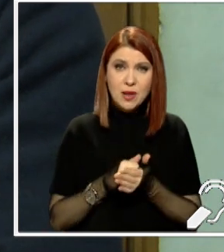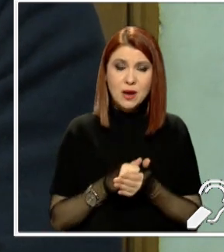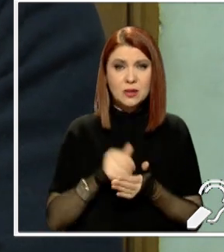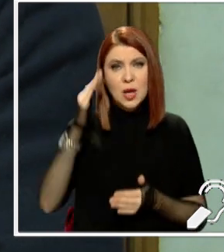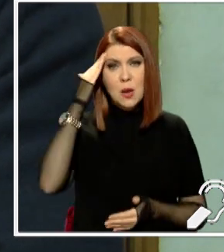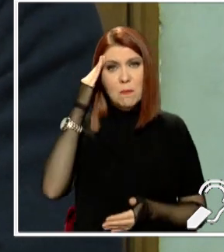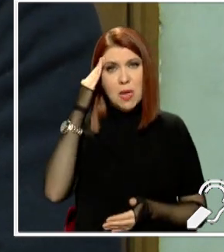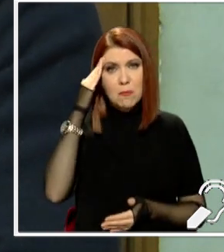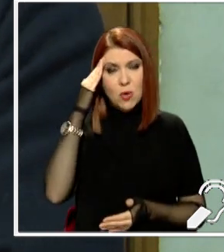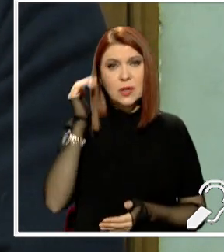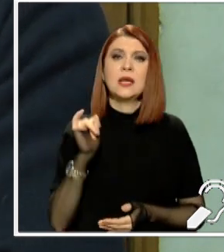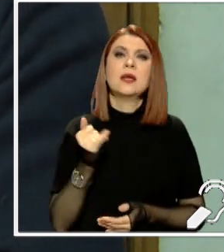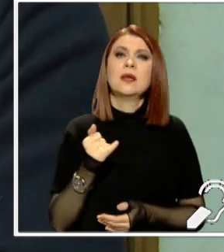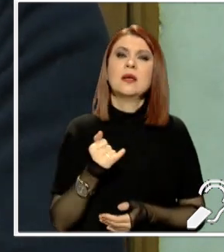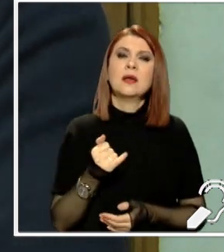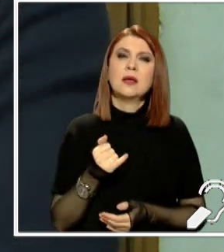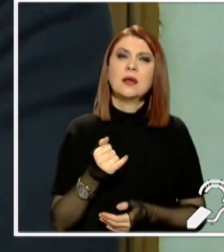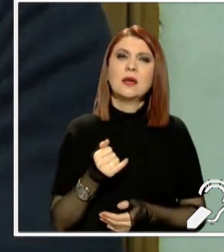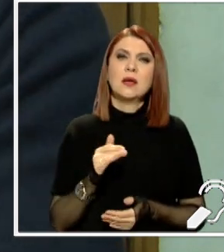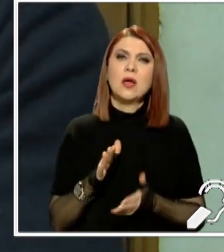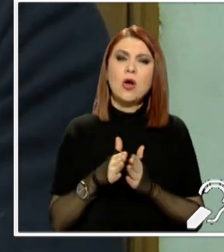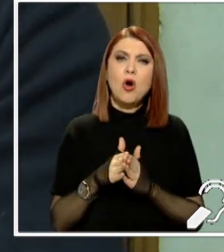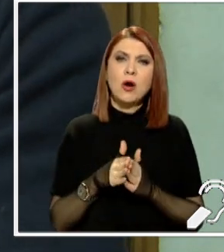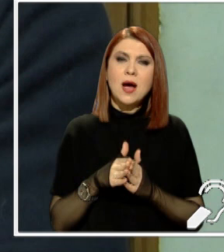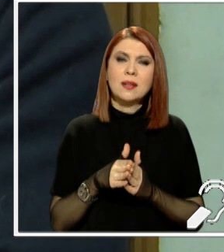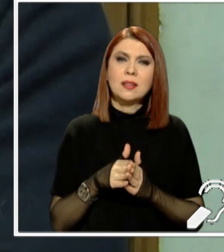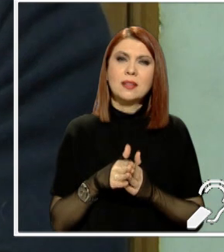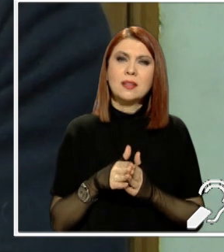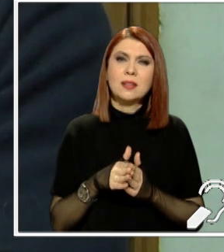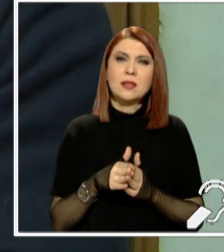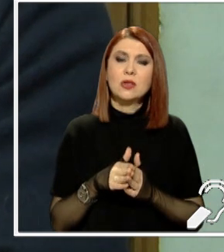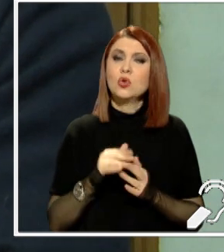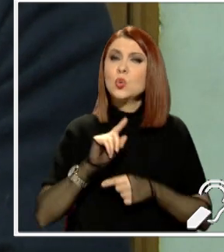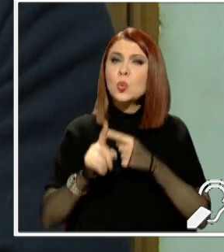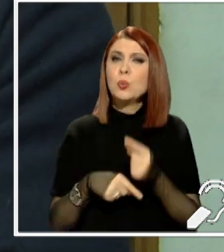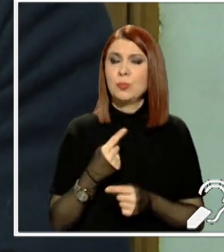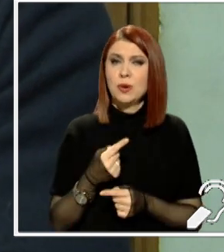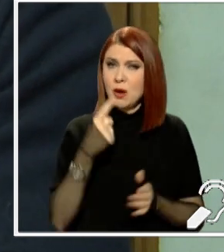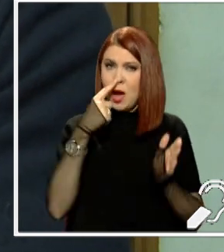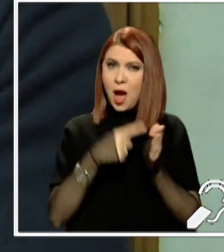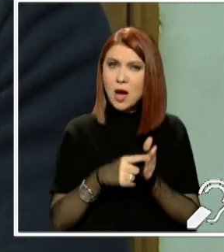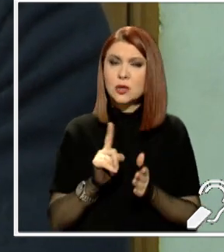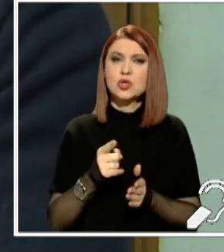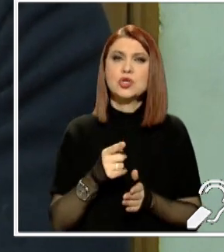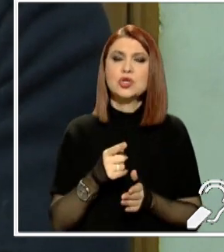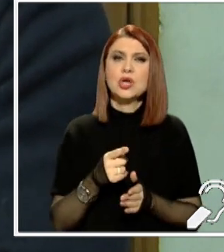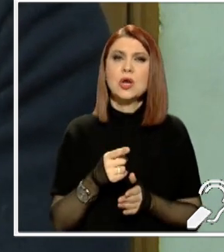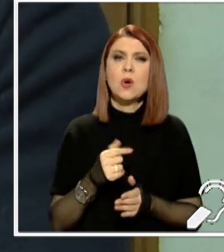Memorii indecente, in este în paranteză, decente, așa, și după aceea voi prezenta și un